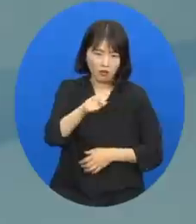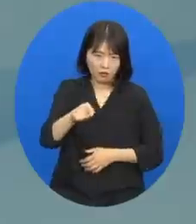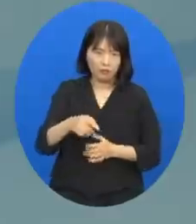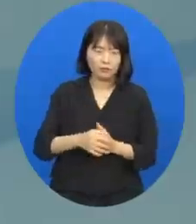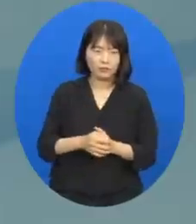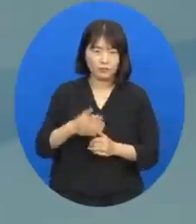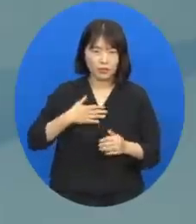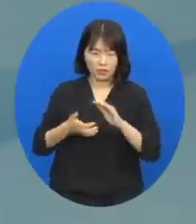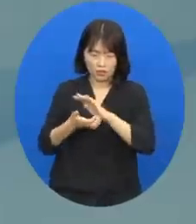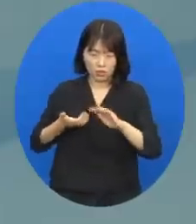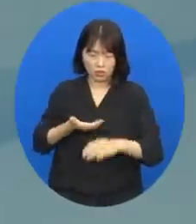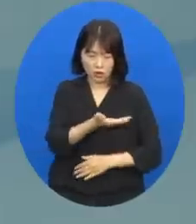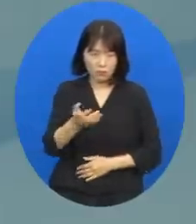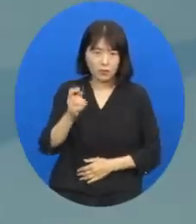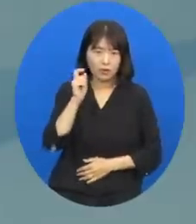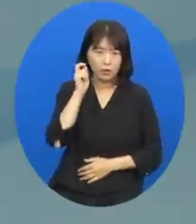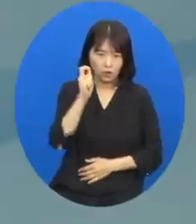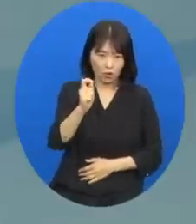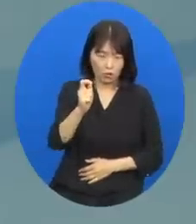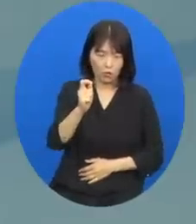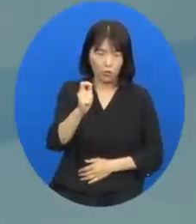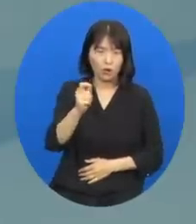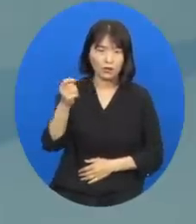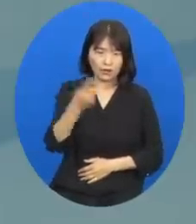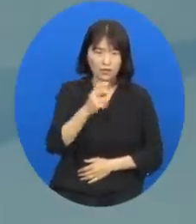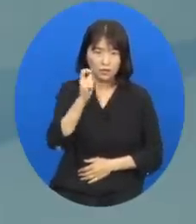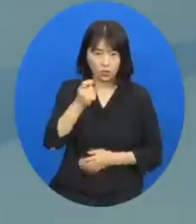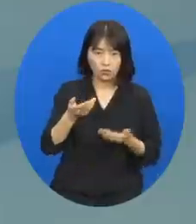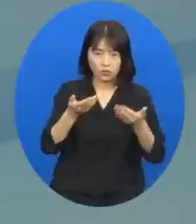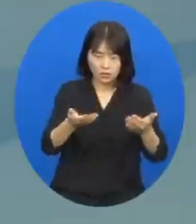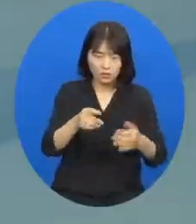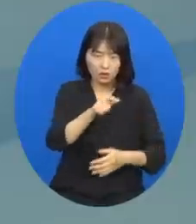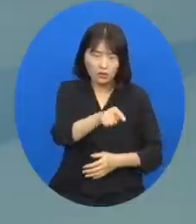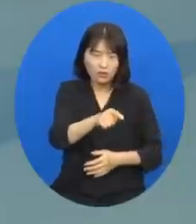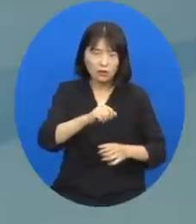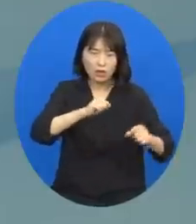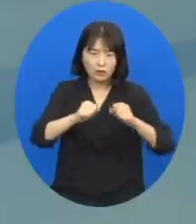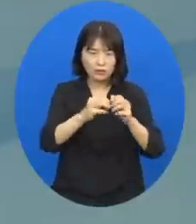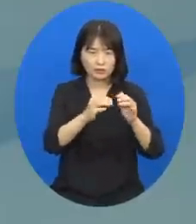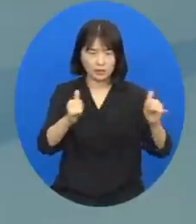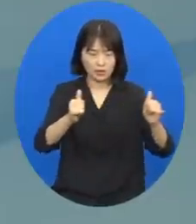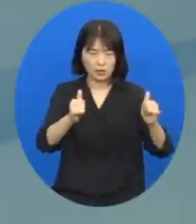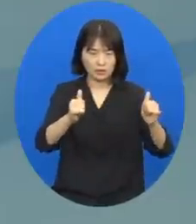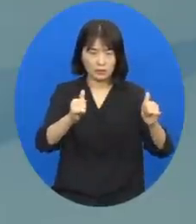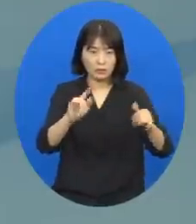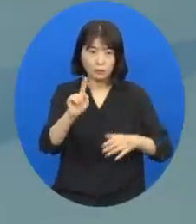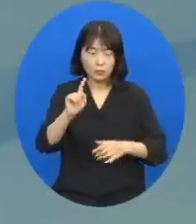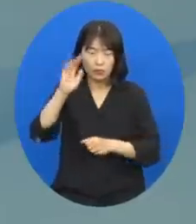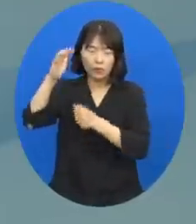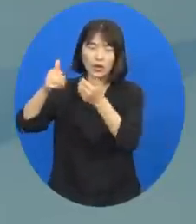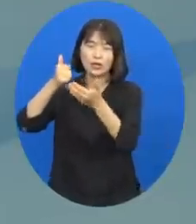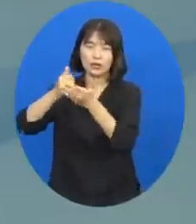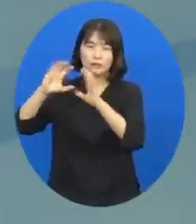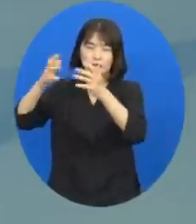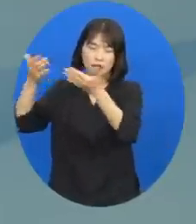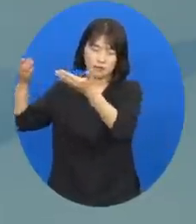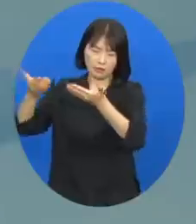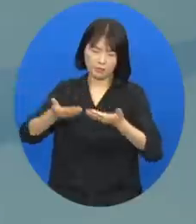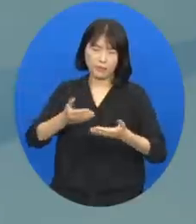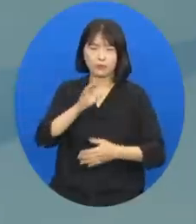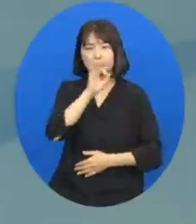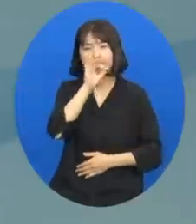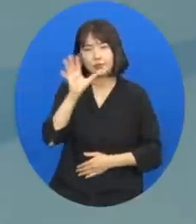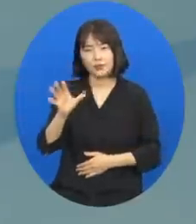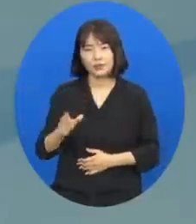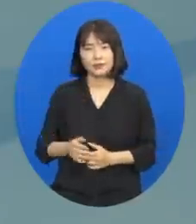여러분에게 경고 하였지만 이제 또다시 경고합니다 이런 됐어 나는 사람들은 뭐라고 있듯 뭐라고 있죠 하나님의 나라를